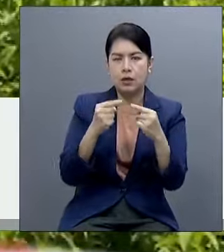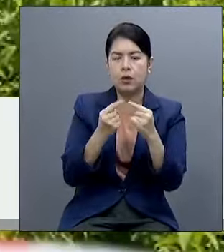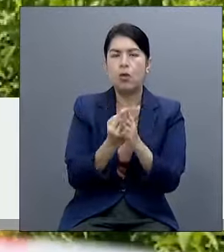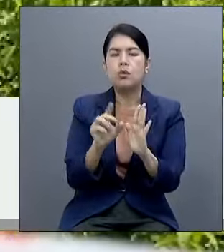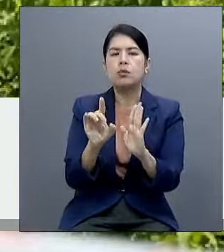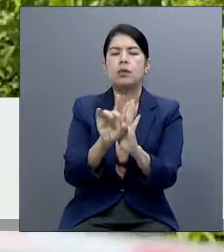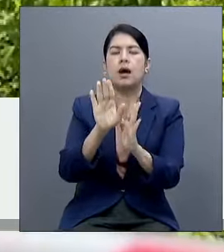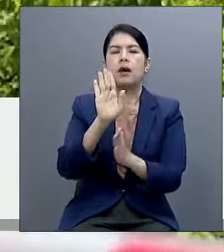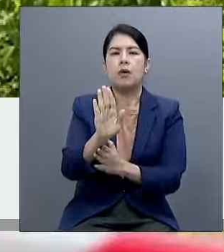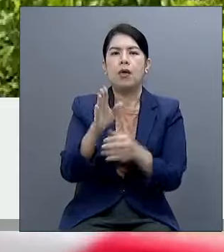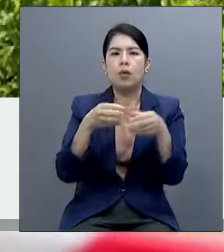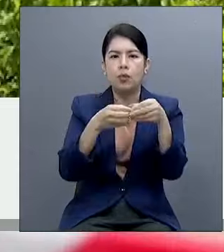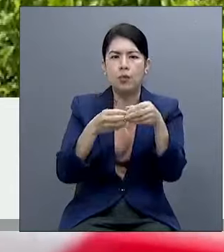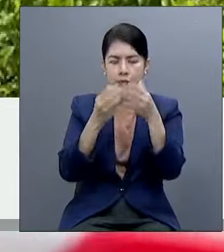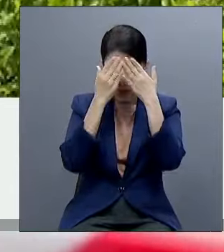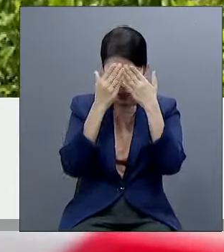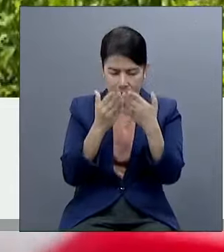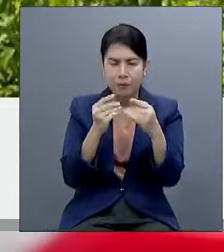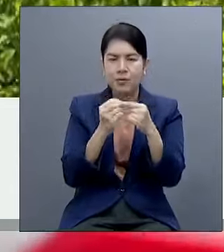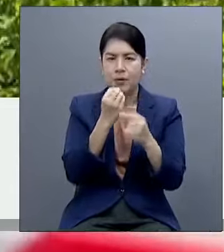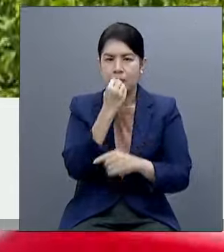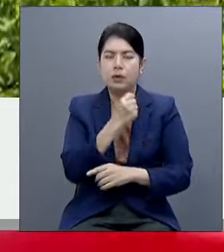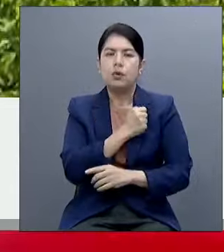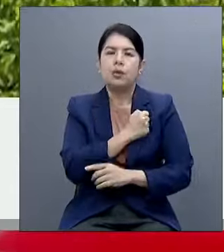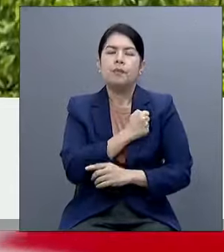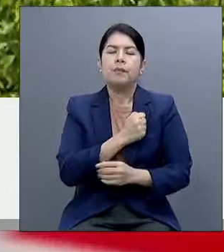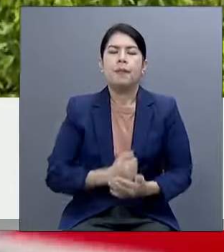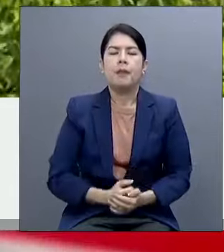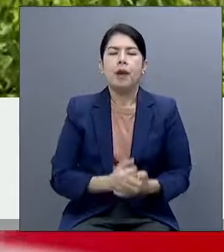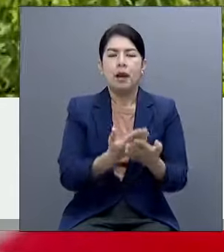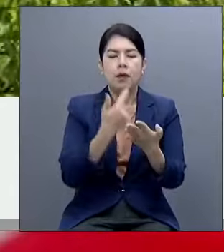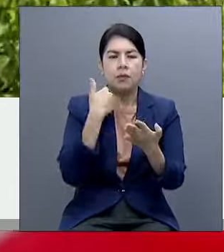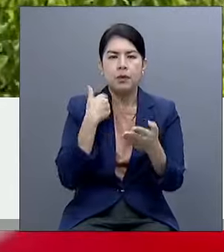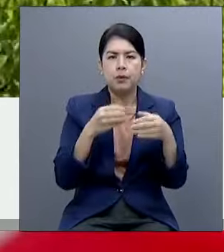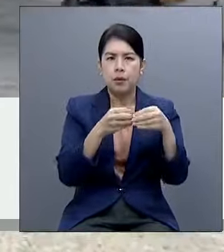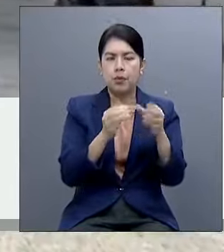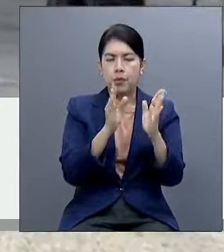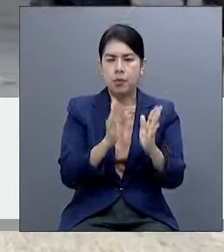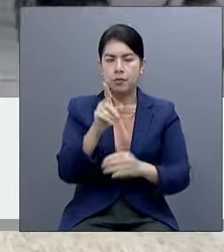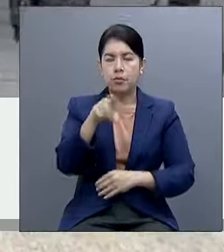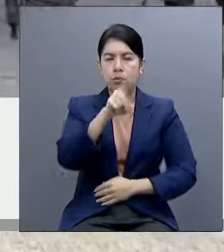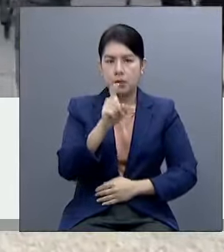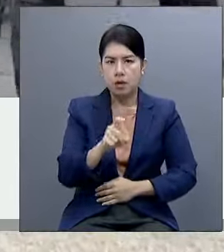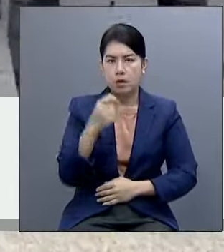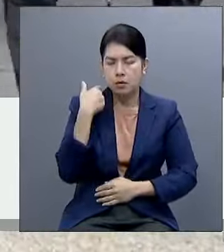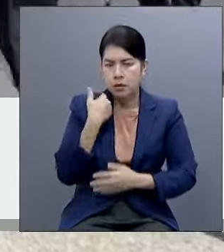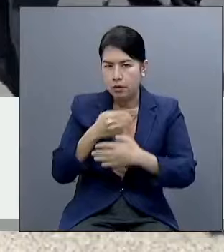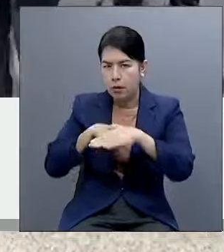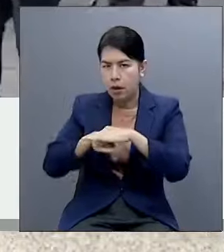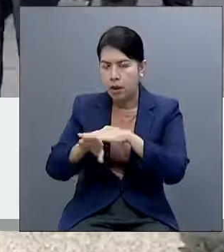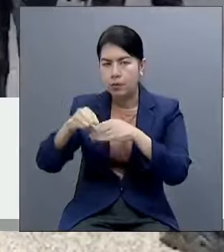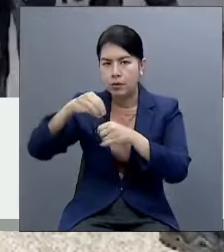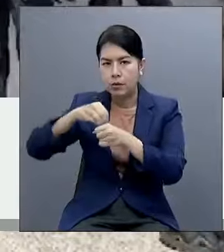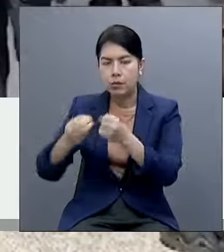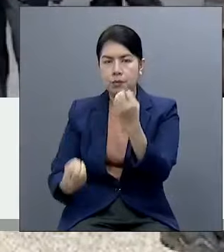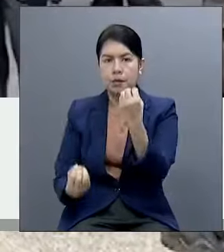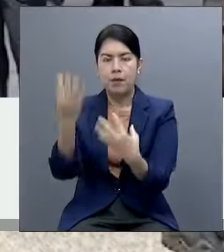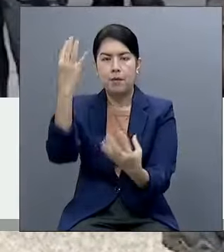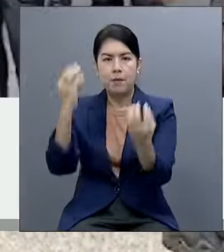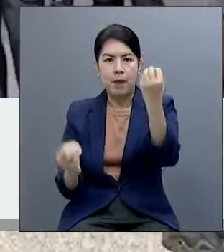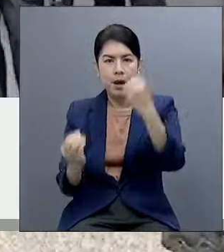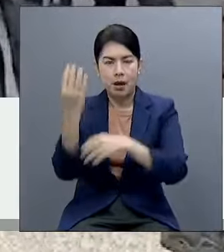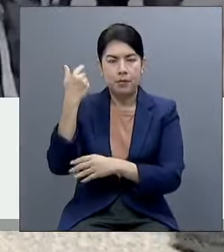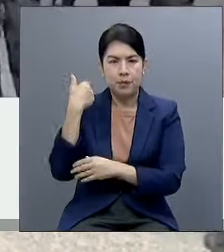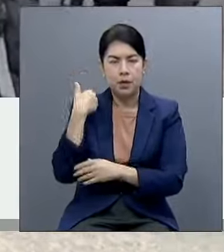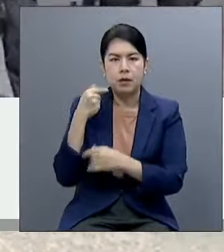ที่เดินทางไปถึงบริเวณจุดเกิดเหตุมีผู้ก่อเหตุไม่ทราบจำนวนแฝงตัวอยู่ป่ารกทึบริมทางใช้อาวุธปืนสงครามหลาย